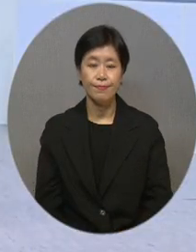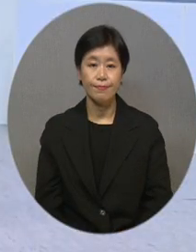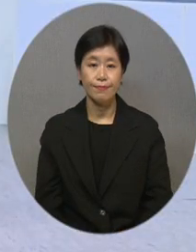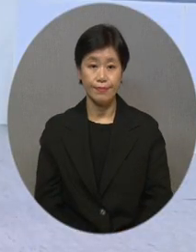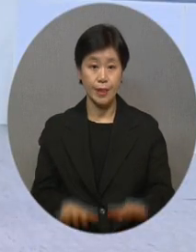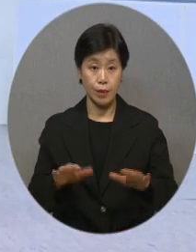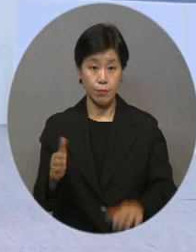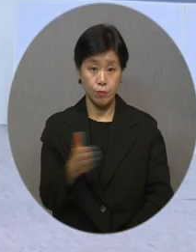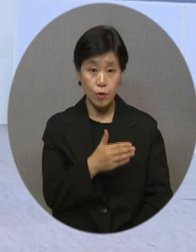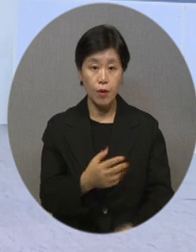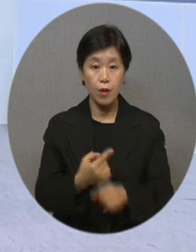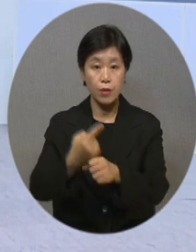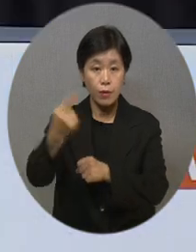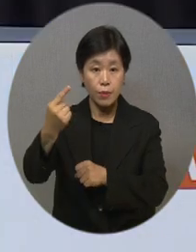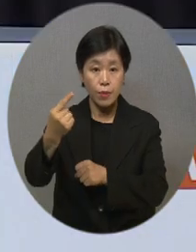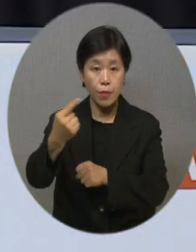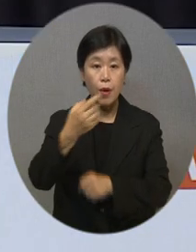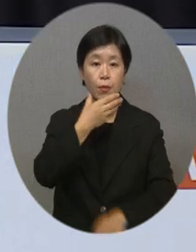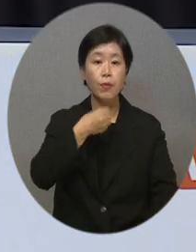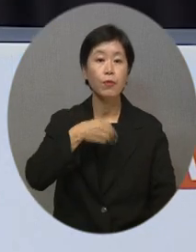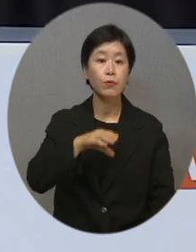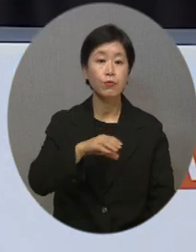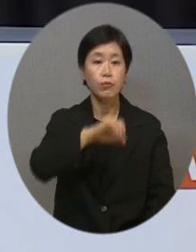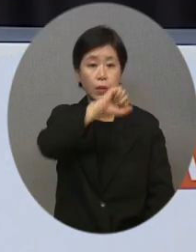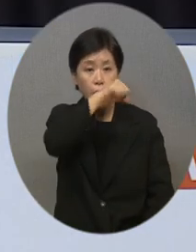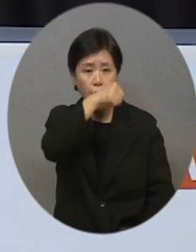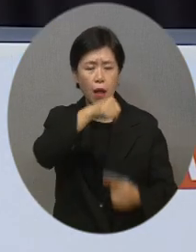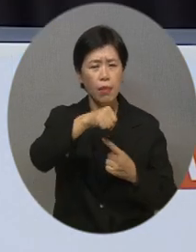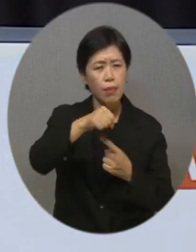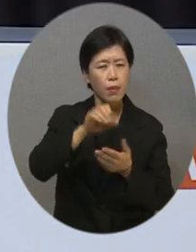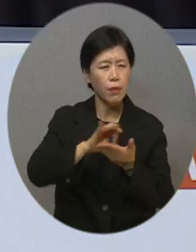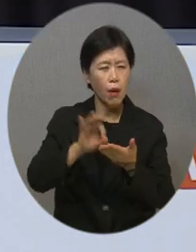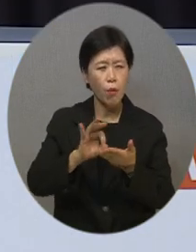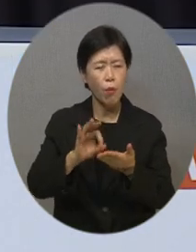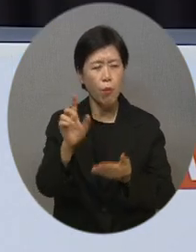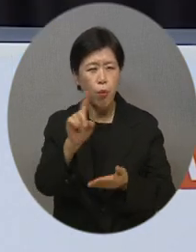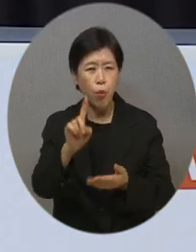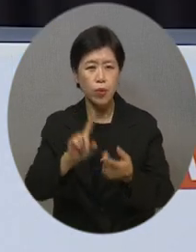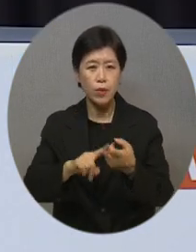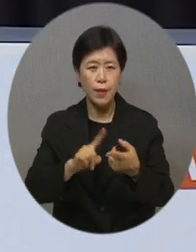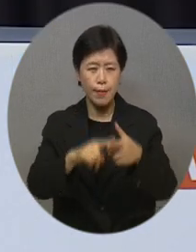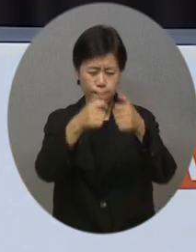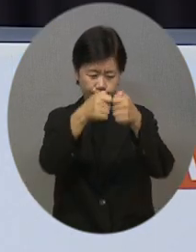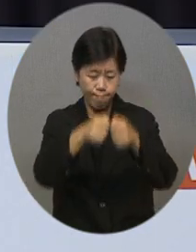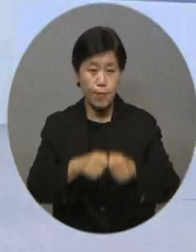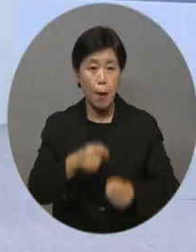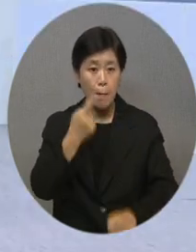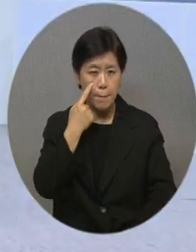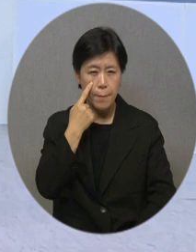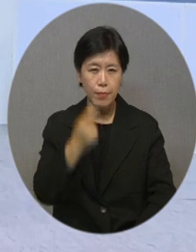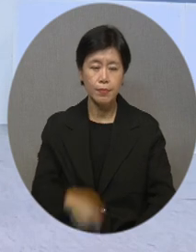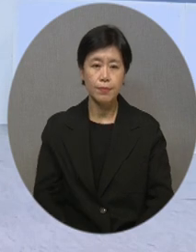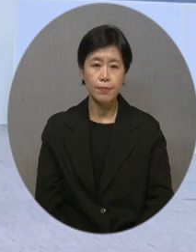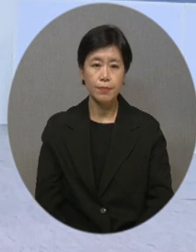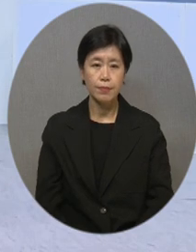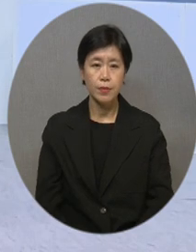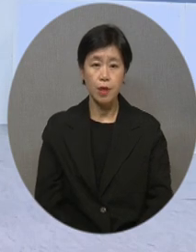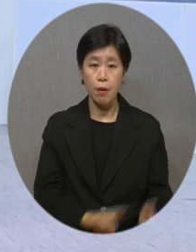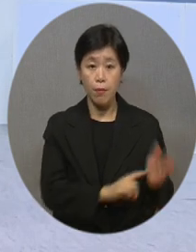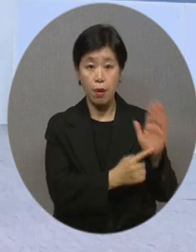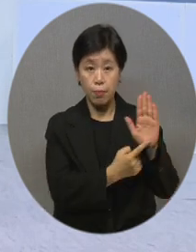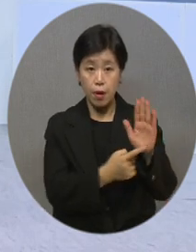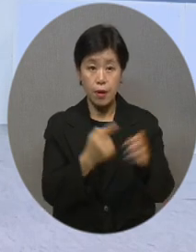본격적으로 내년도 보건복지부 예산을 어디에 어떻게 쓰이는지 꼼꼼히 들여다보도록 하겠습니다. 발표된